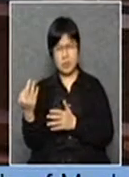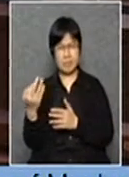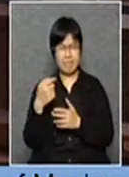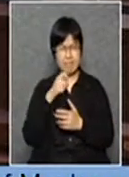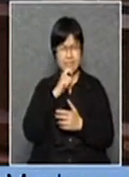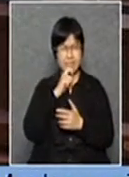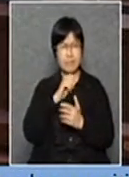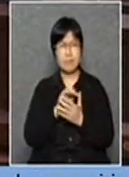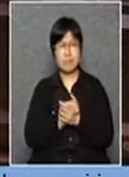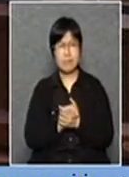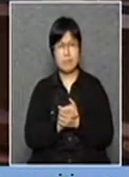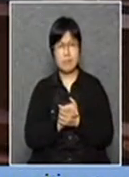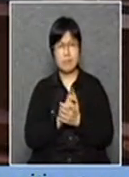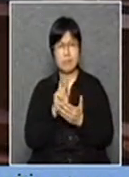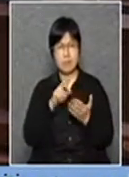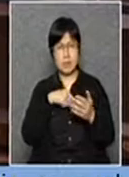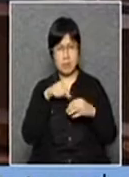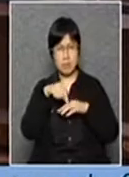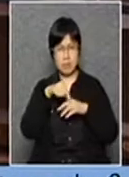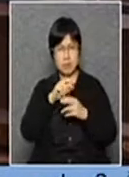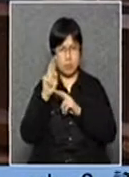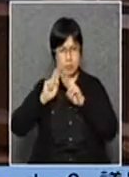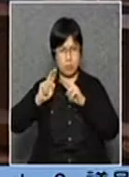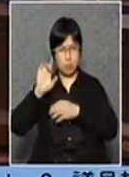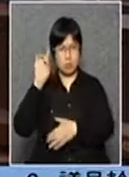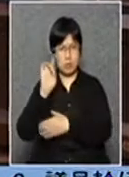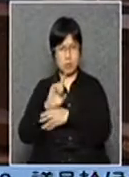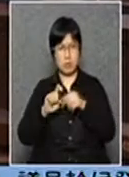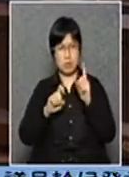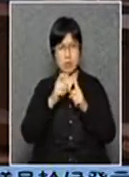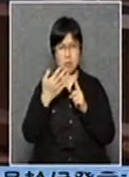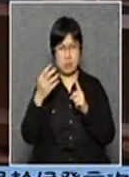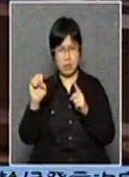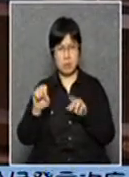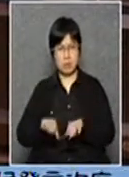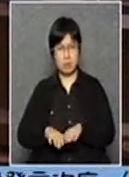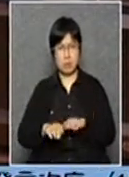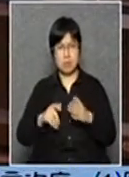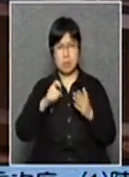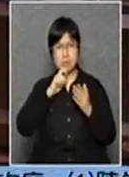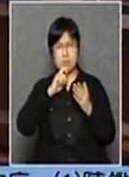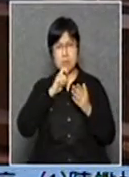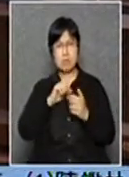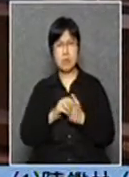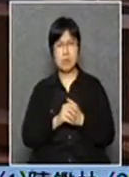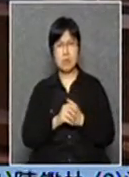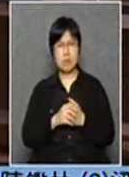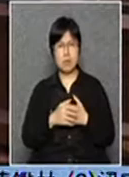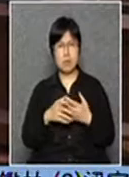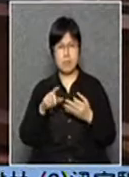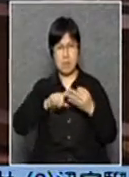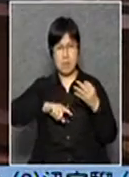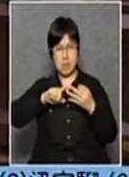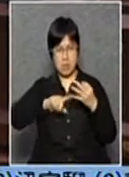金。睇翻我哋基金嘅歷史咧，最早年1950年開始咧，就有一個所謂叫做大輪子爵